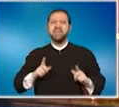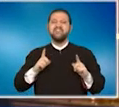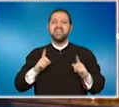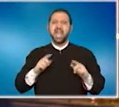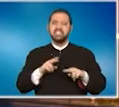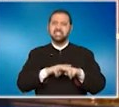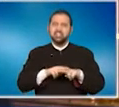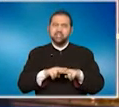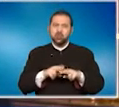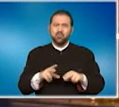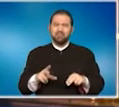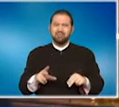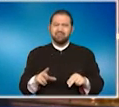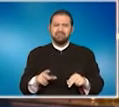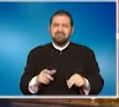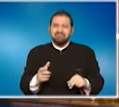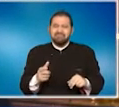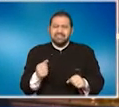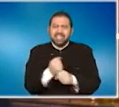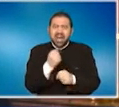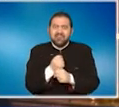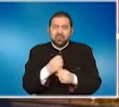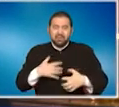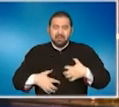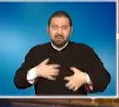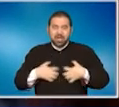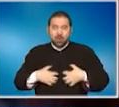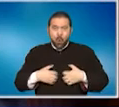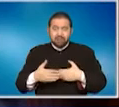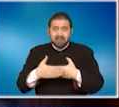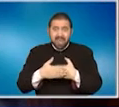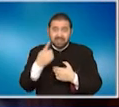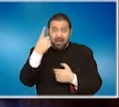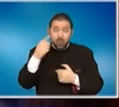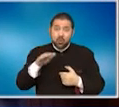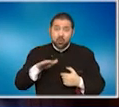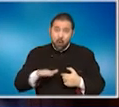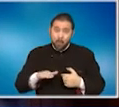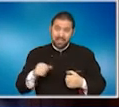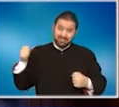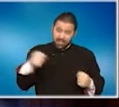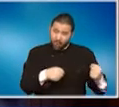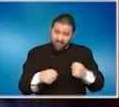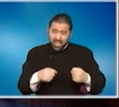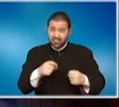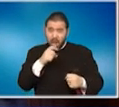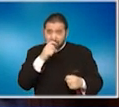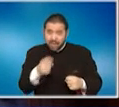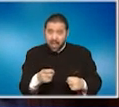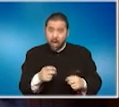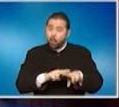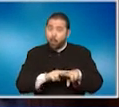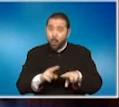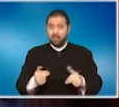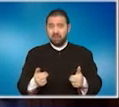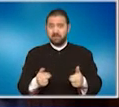și cum a ajuns să fie așa de mânios încât nici în fața unui copil să nu se poate stăpâni și să lovească o altă cruzime